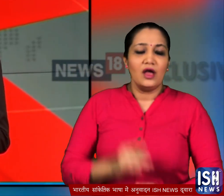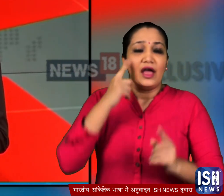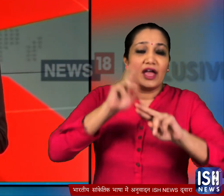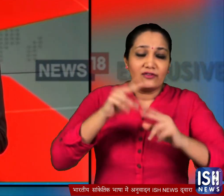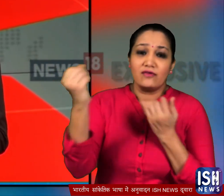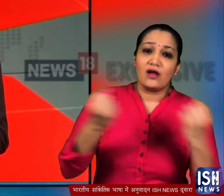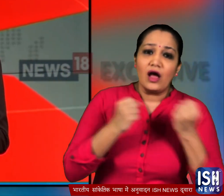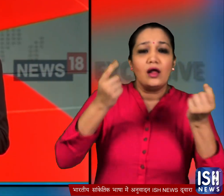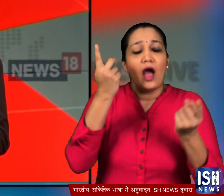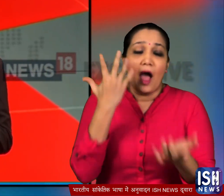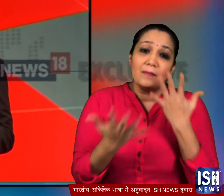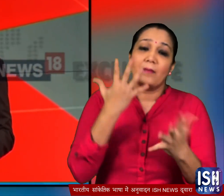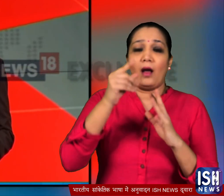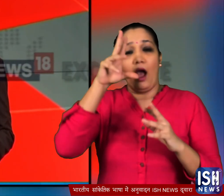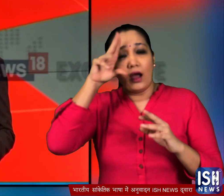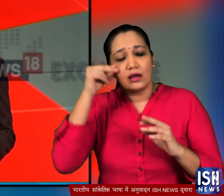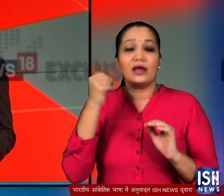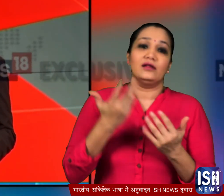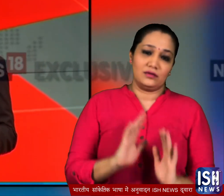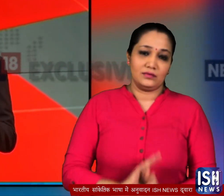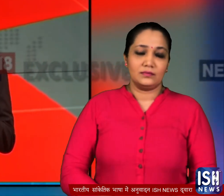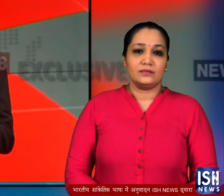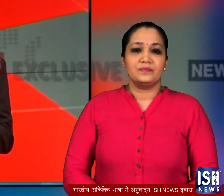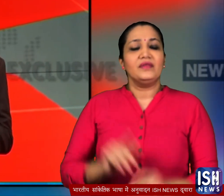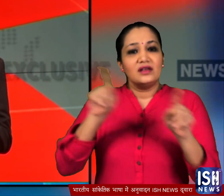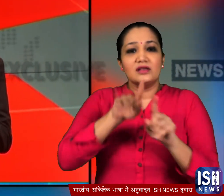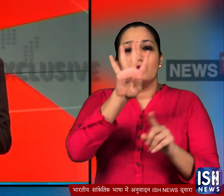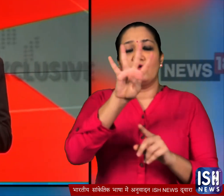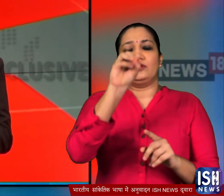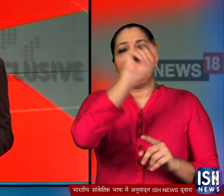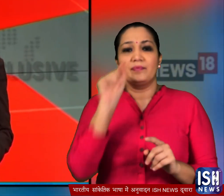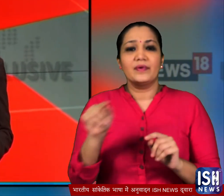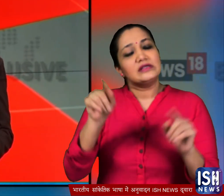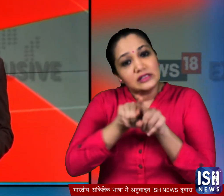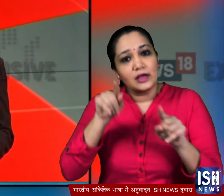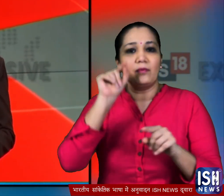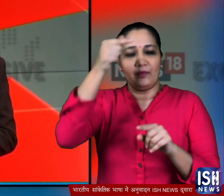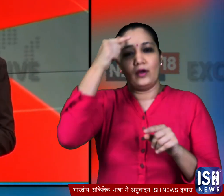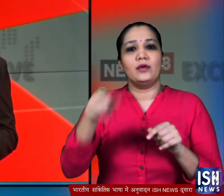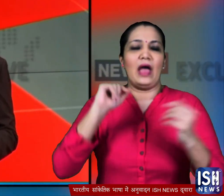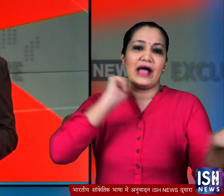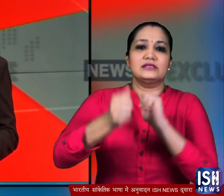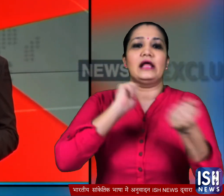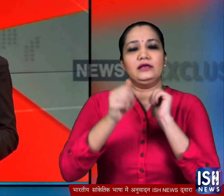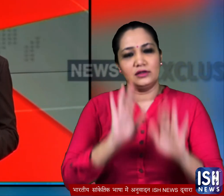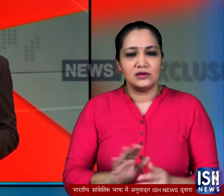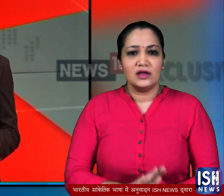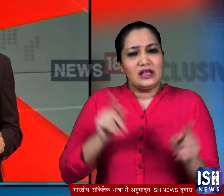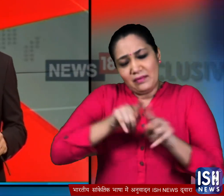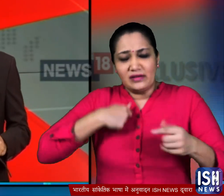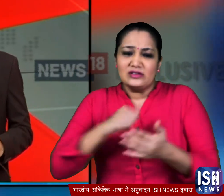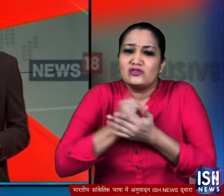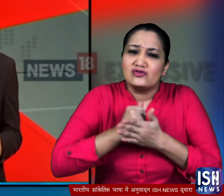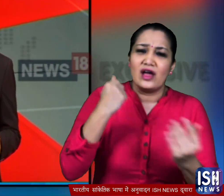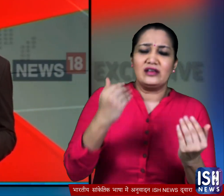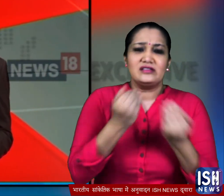हों तो भी झपकी आने की आशंका बहुत ज्यादा होती है, जो देश में 40% हादसों की वजह बनती है, जिसे हम आप तो कोशिश करके बच सकते हैं,